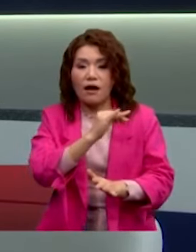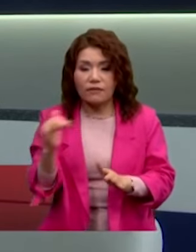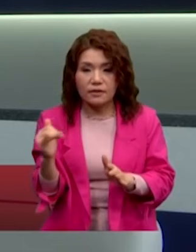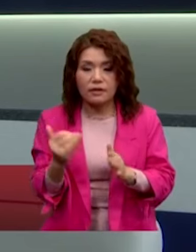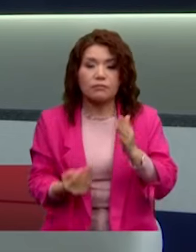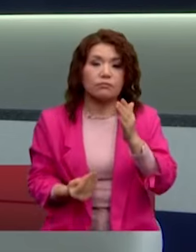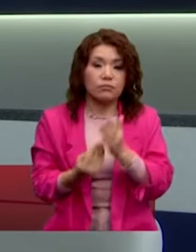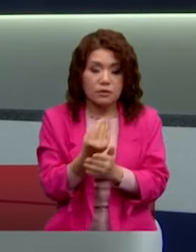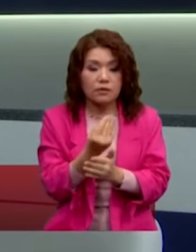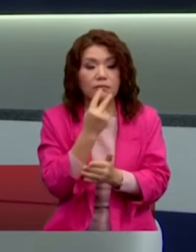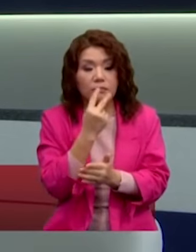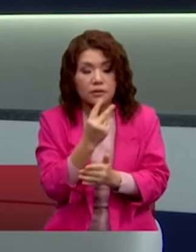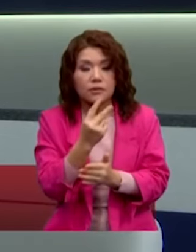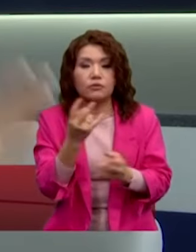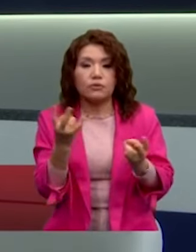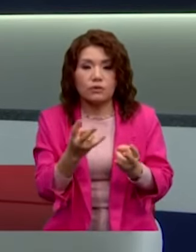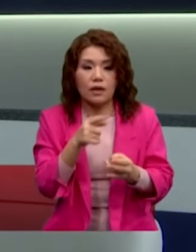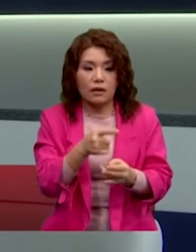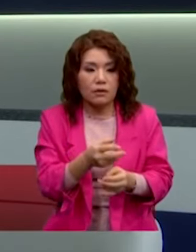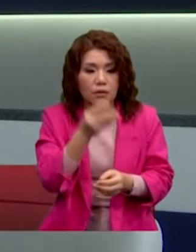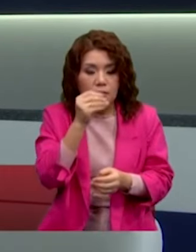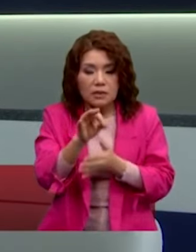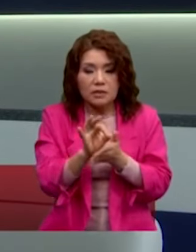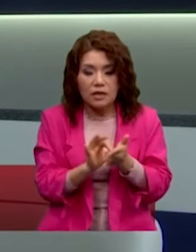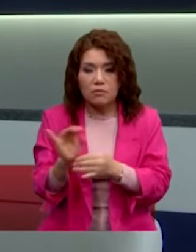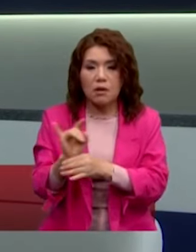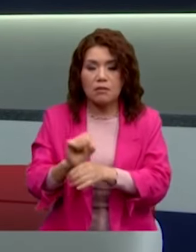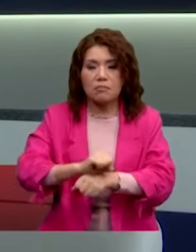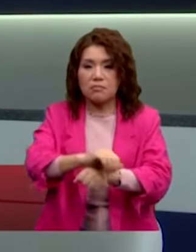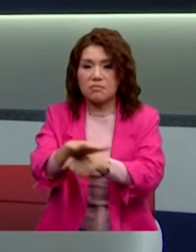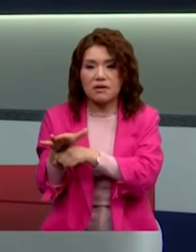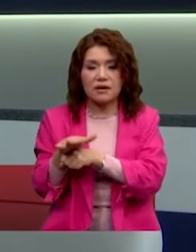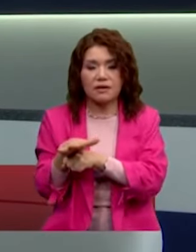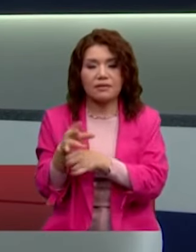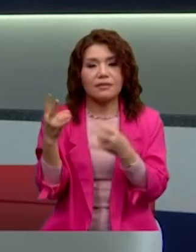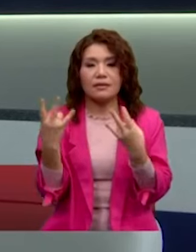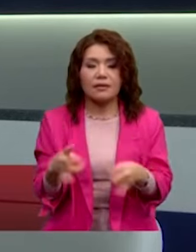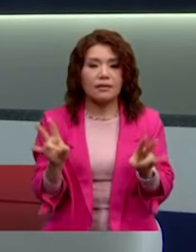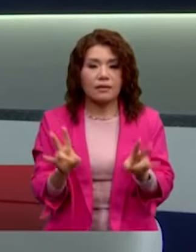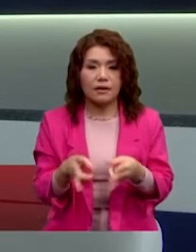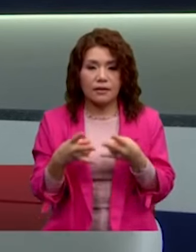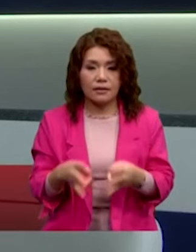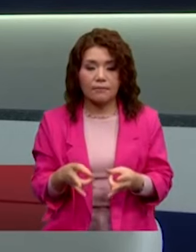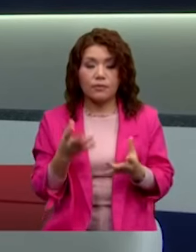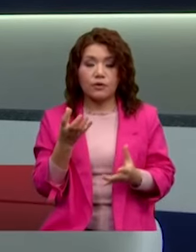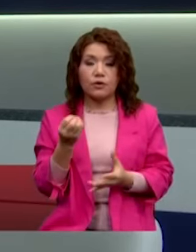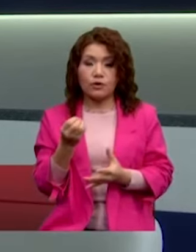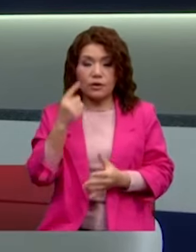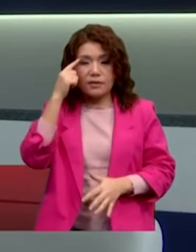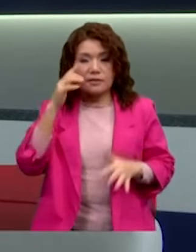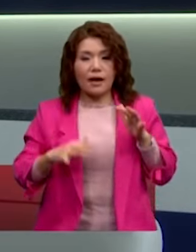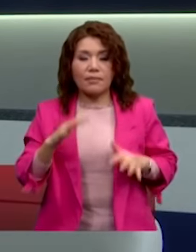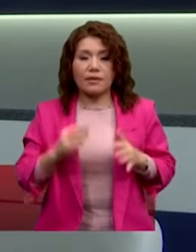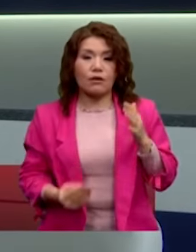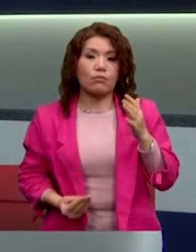источникам, но и не стать звеном в этой цепочке фейков. То есть не пересылать эти сообщения. И насчет сомнительных